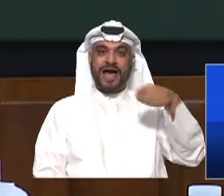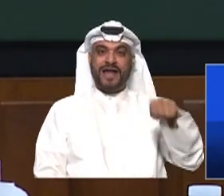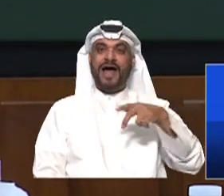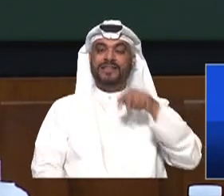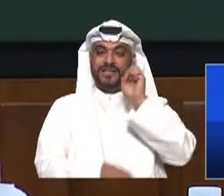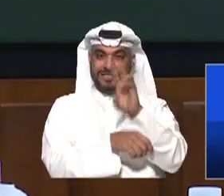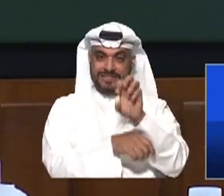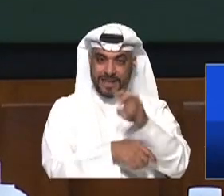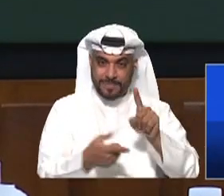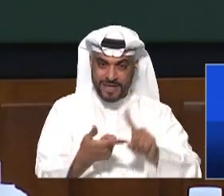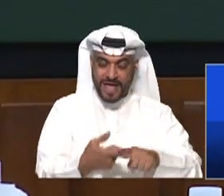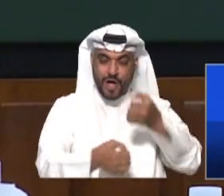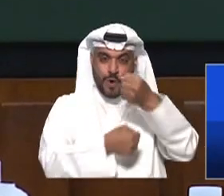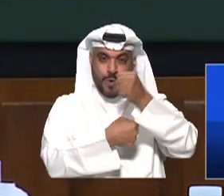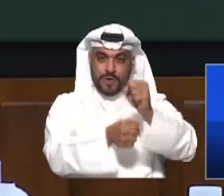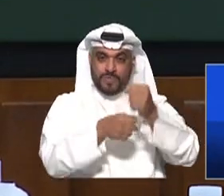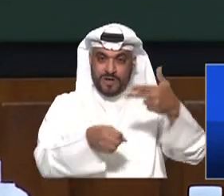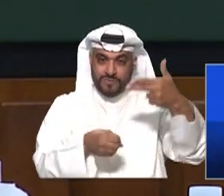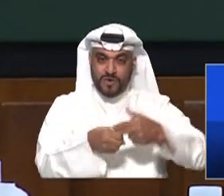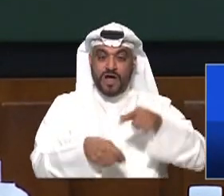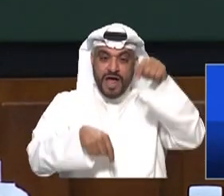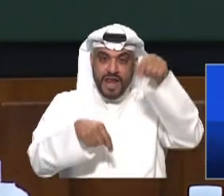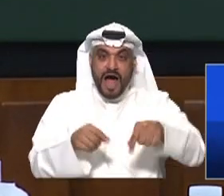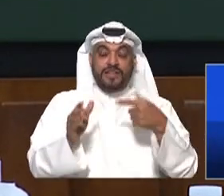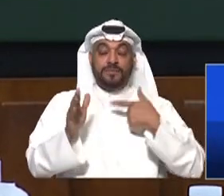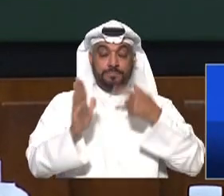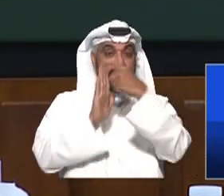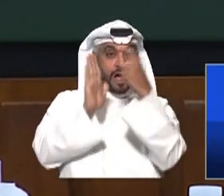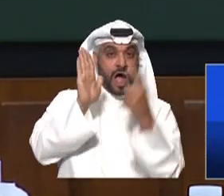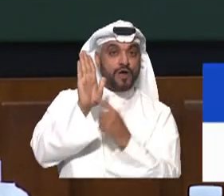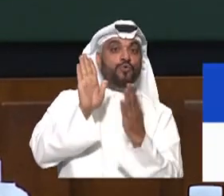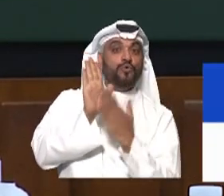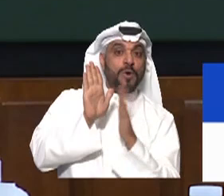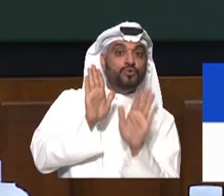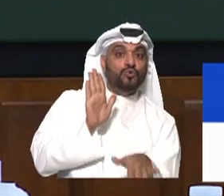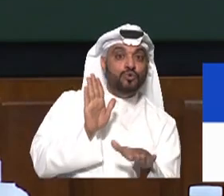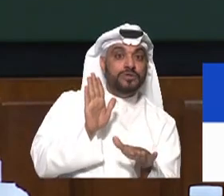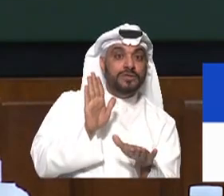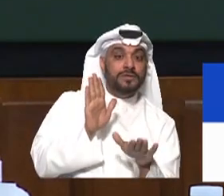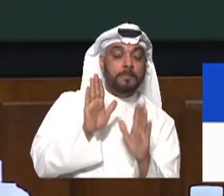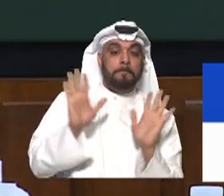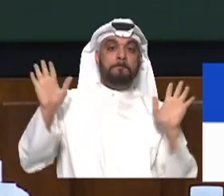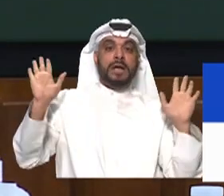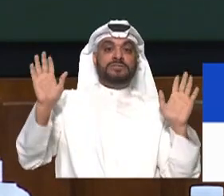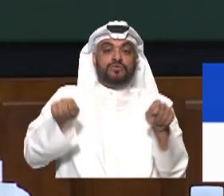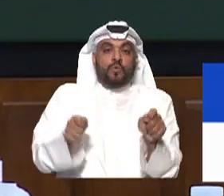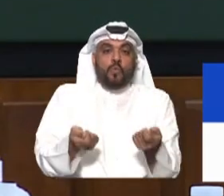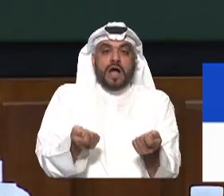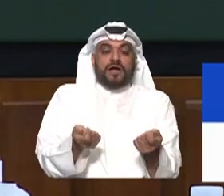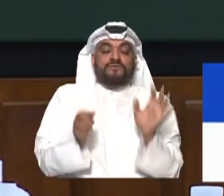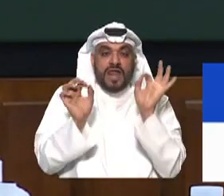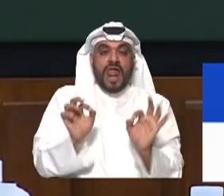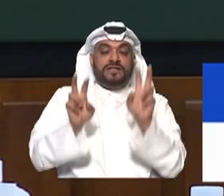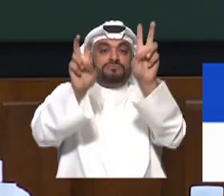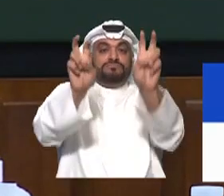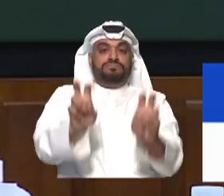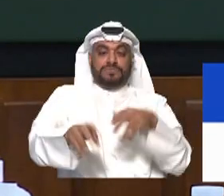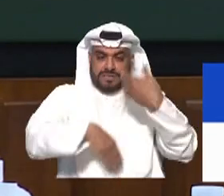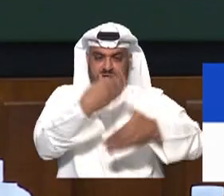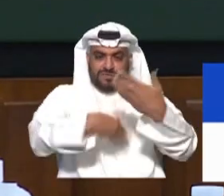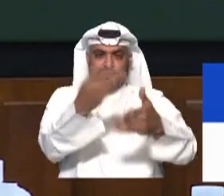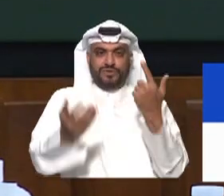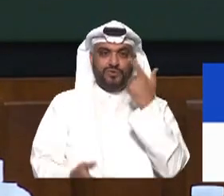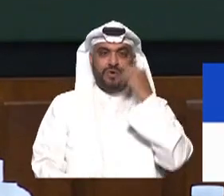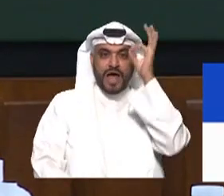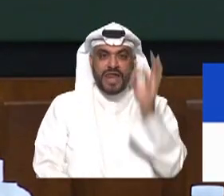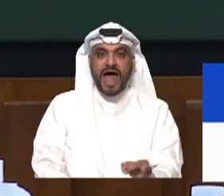تفعيل كثير من نصوص القانون في بلدية الكويت، نصوص معطلة تجعل أن هناك يكون